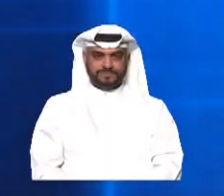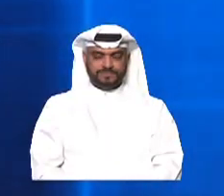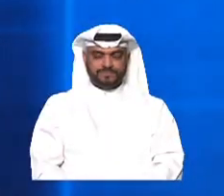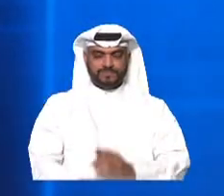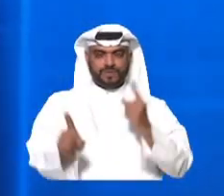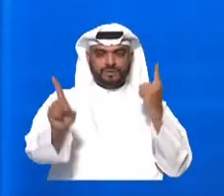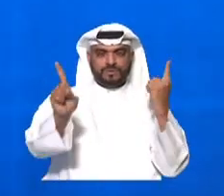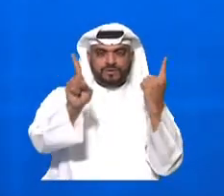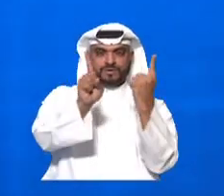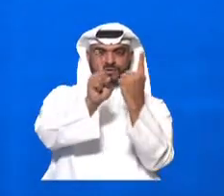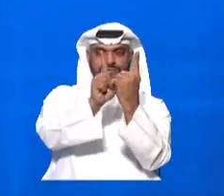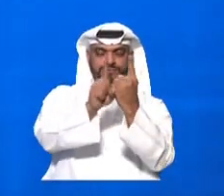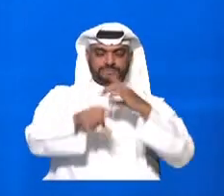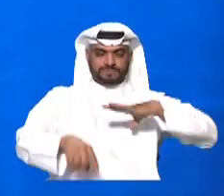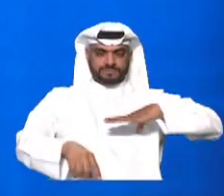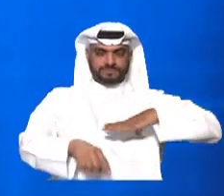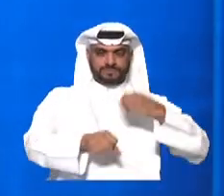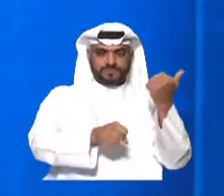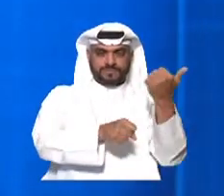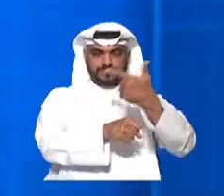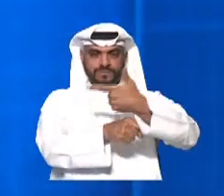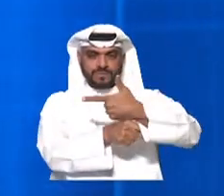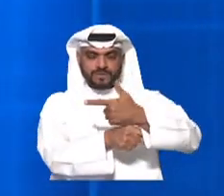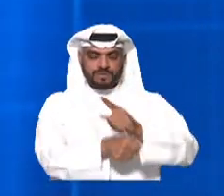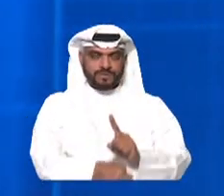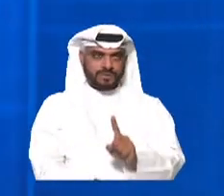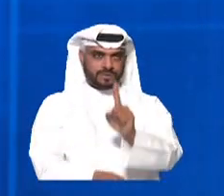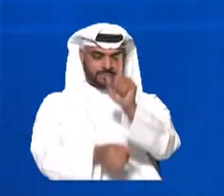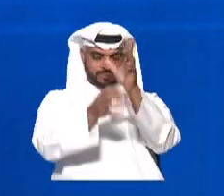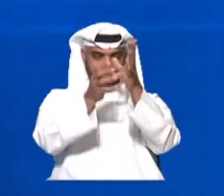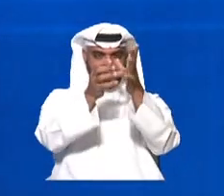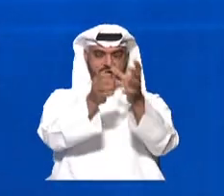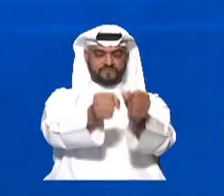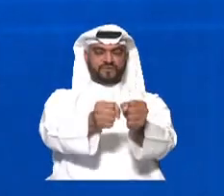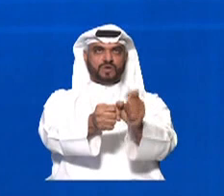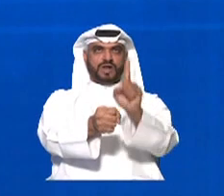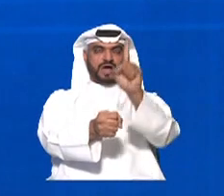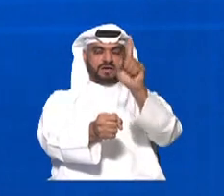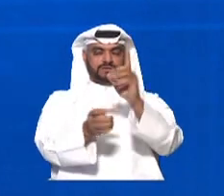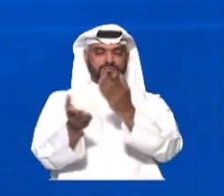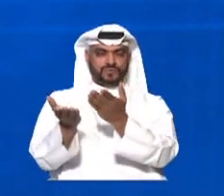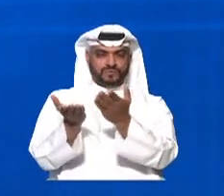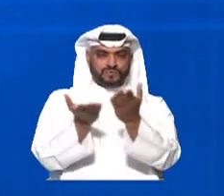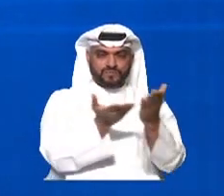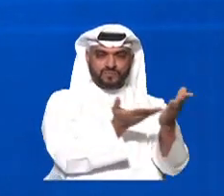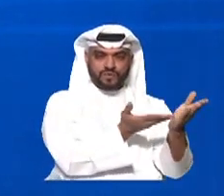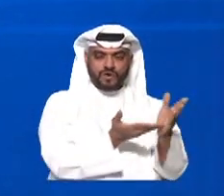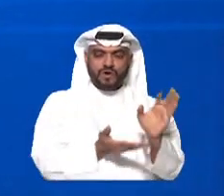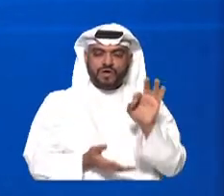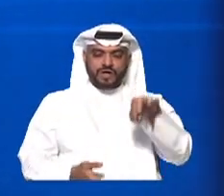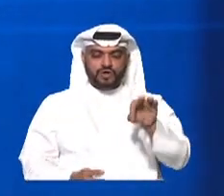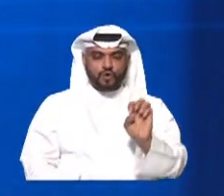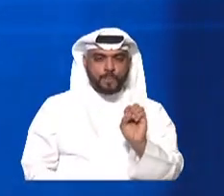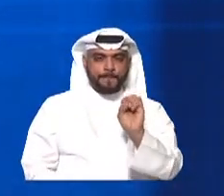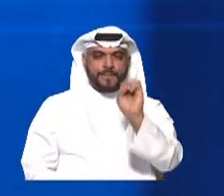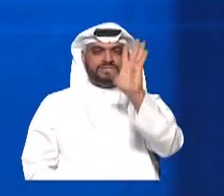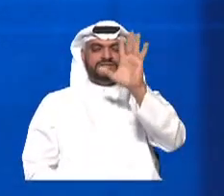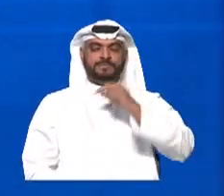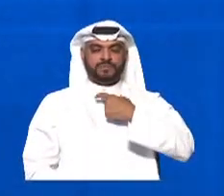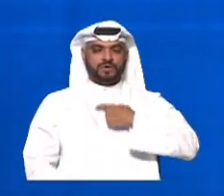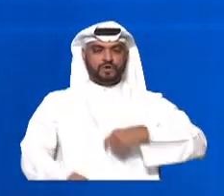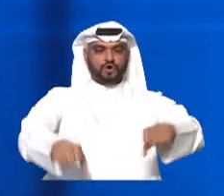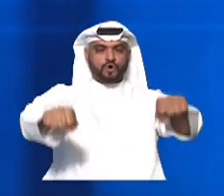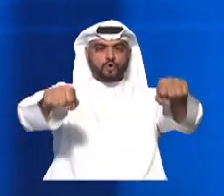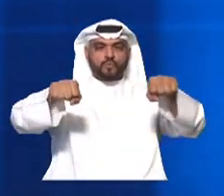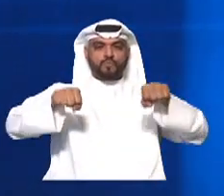استقبل سمو نائب الأمير وولي العهد الشيخ مشعل الأحمد الجابر الصباح حفظه الله بقصر بيان صباح اليوم مدير عام